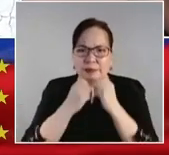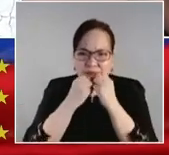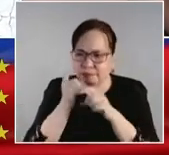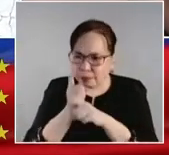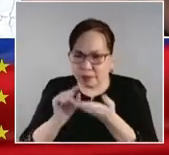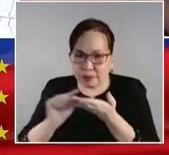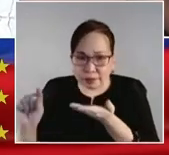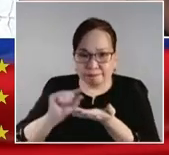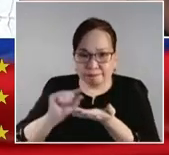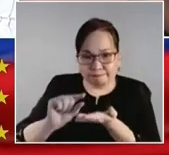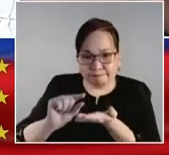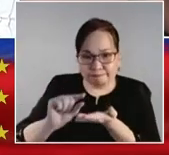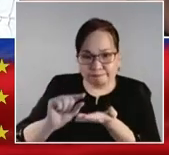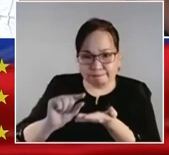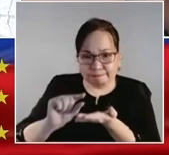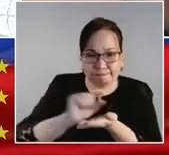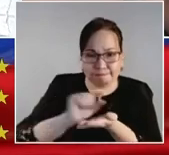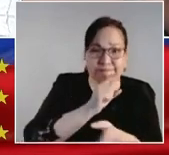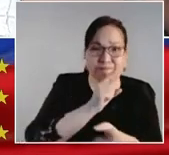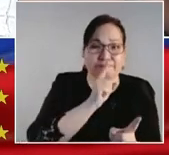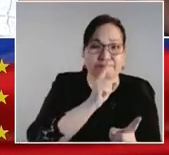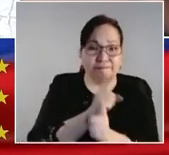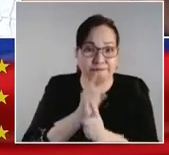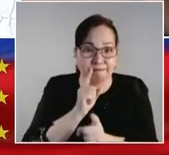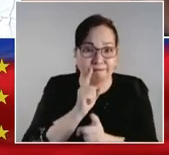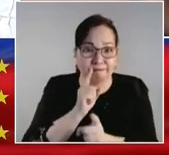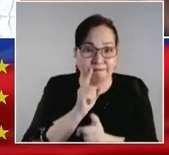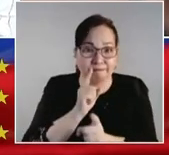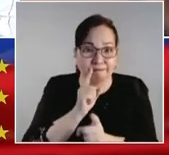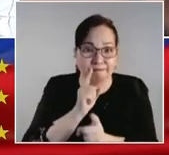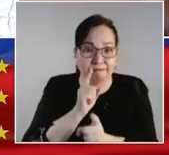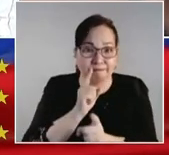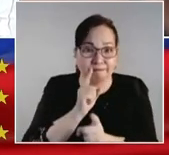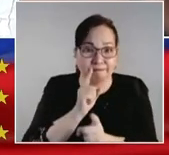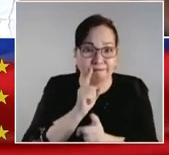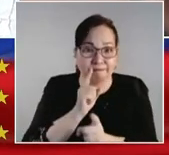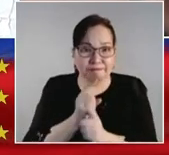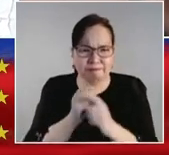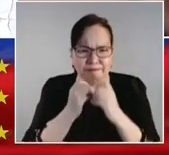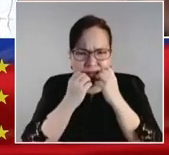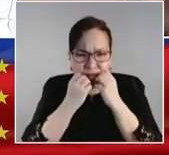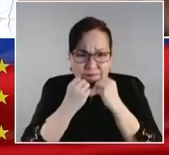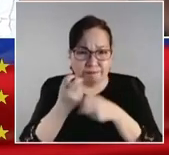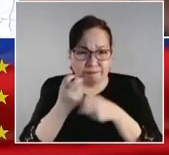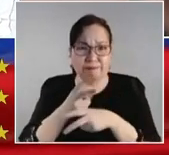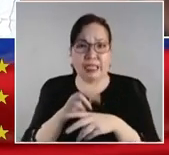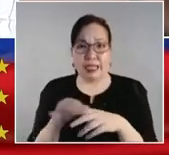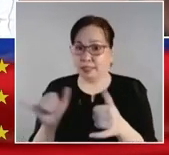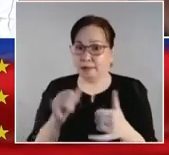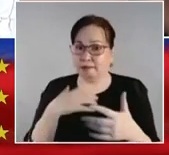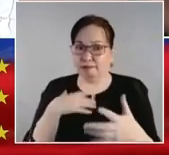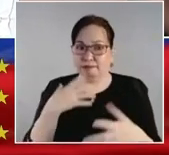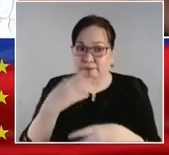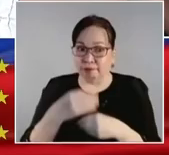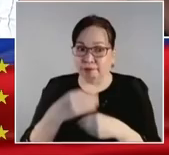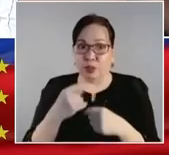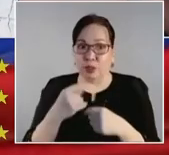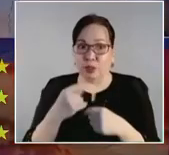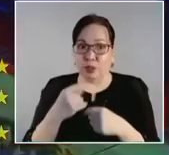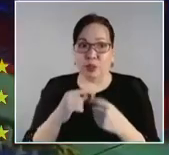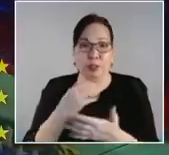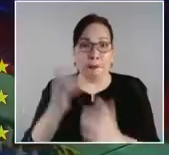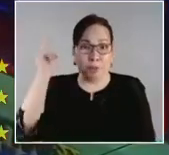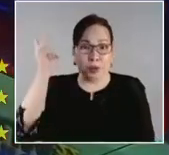yun pong mga politicians na nagpapangako ng billion-billion, hindi po maari yun. Yan po